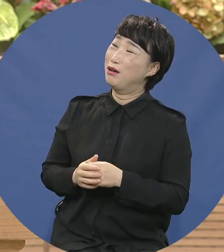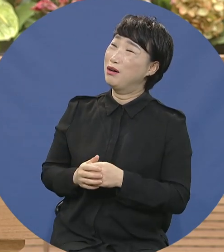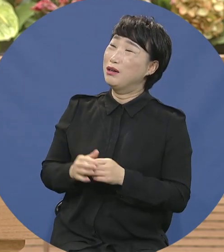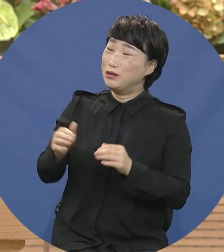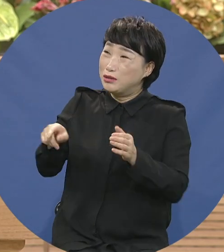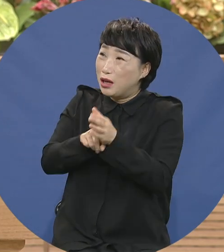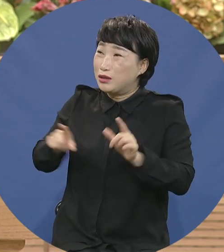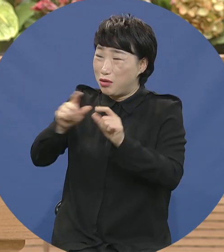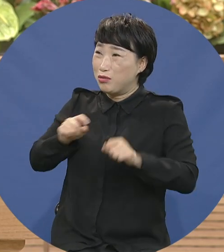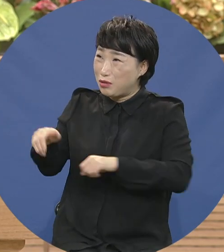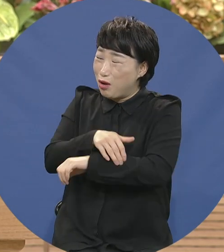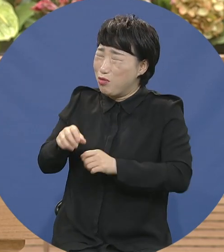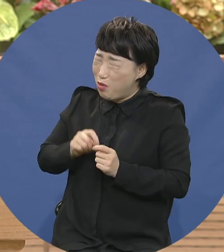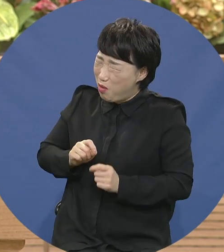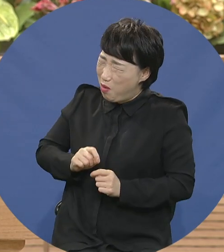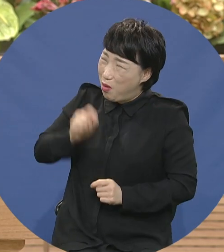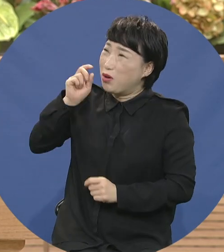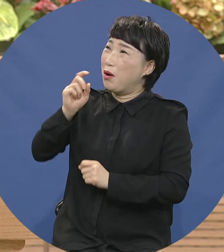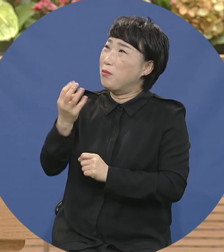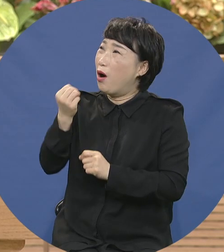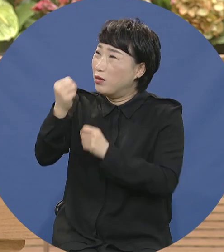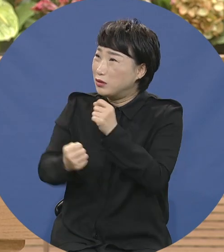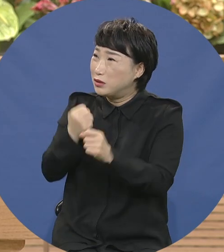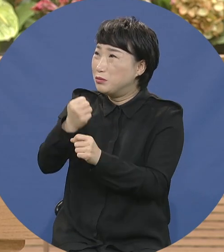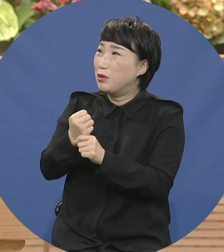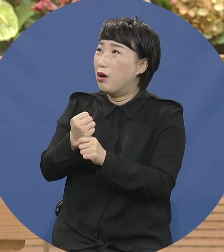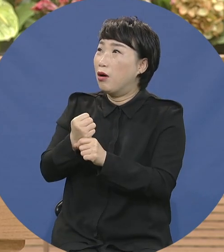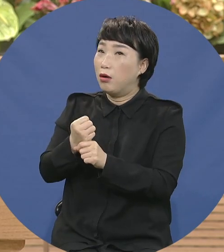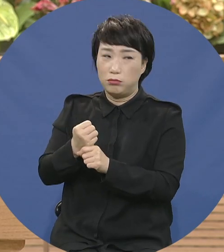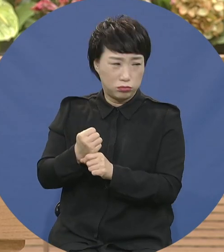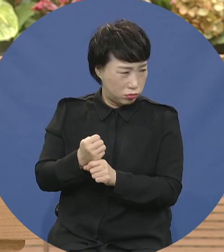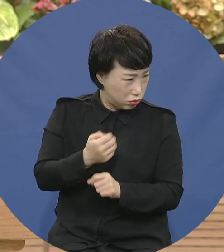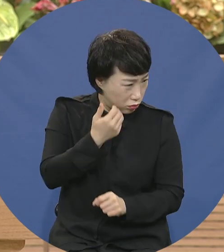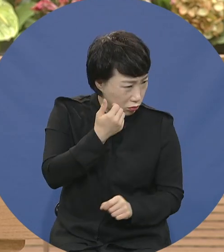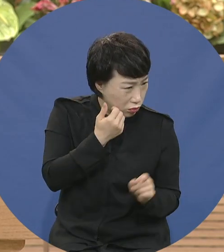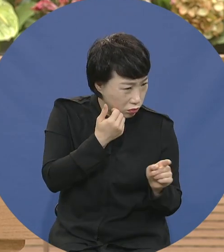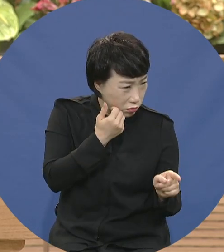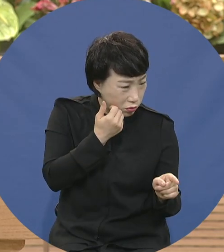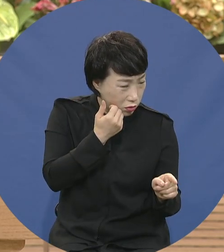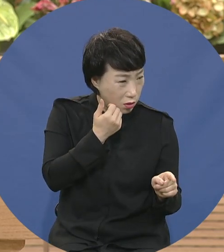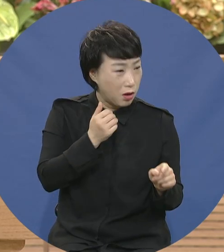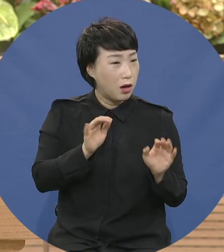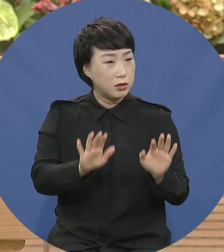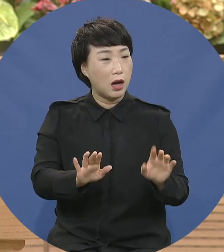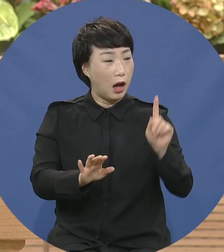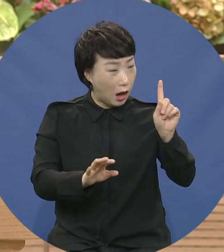년 신앙생활 했는데 나는 단 한 번도